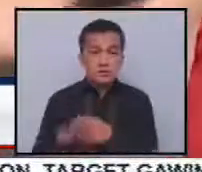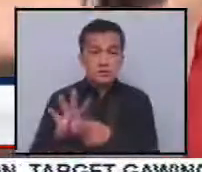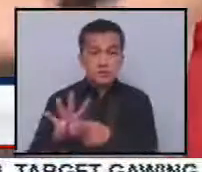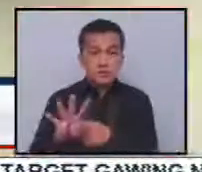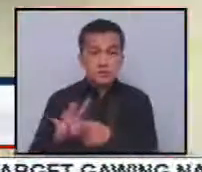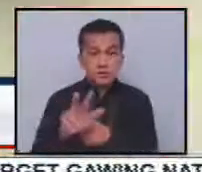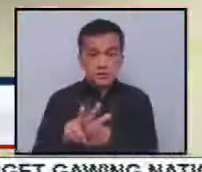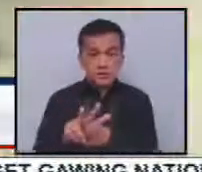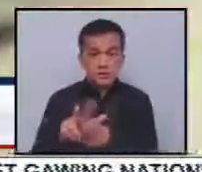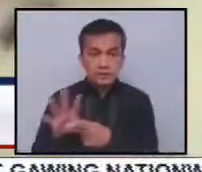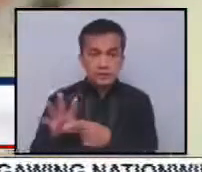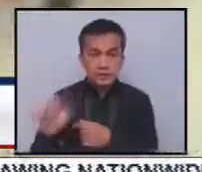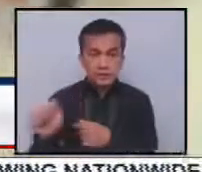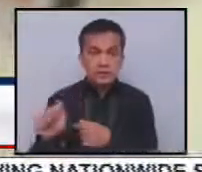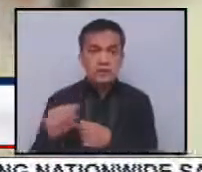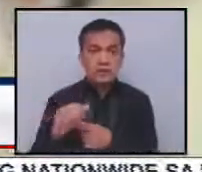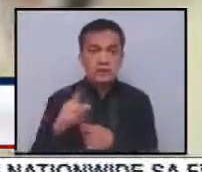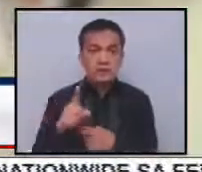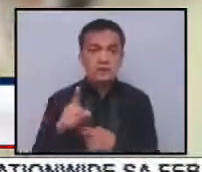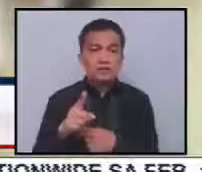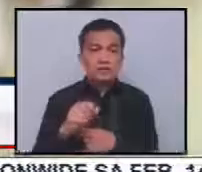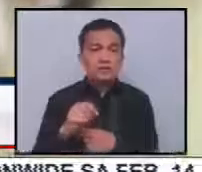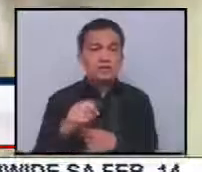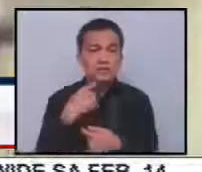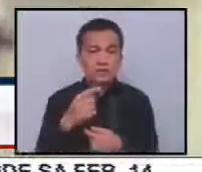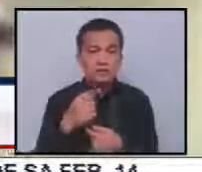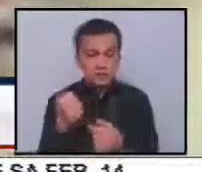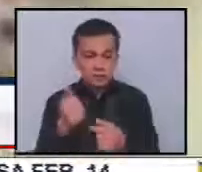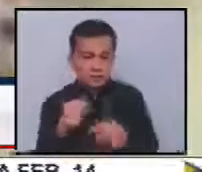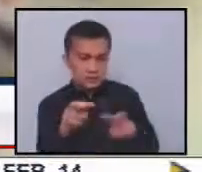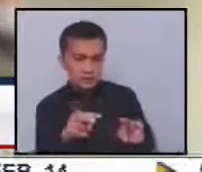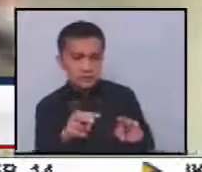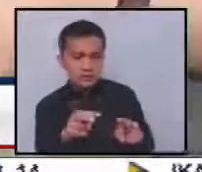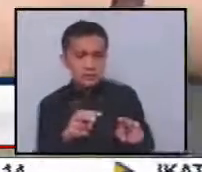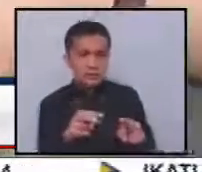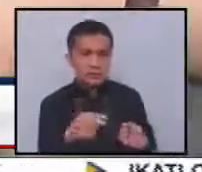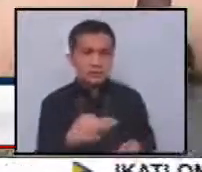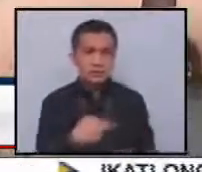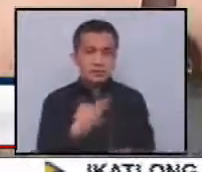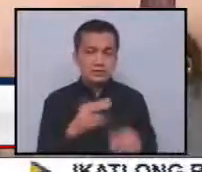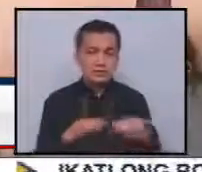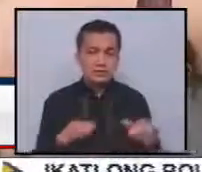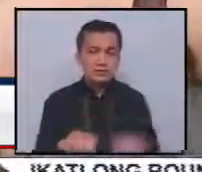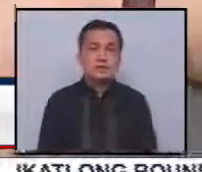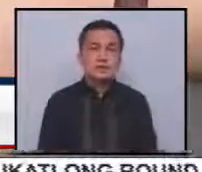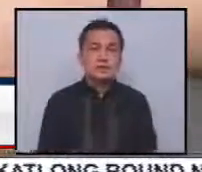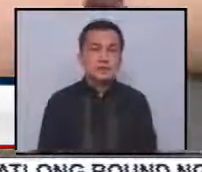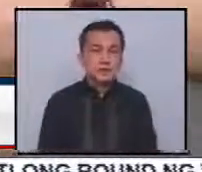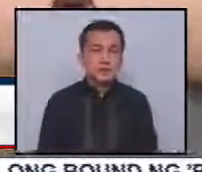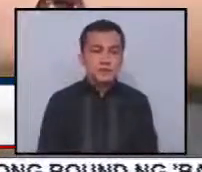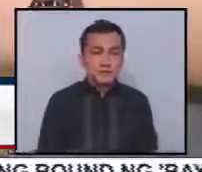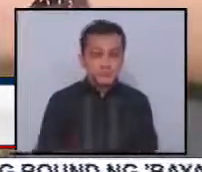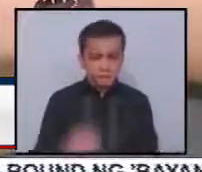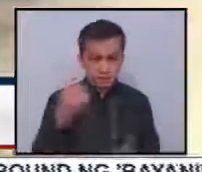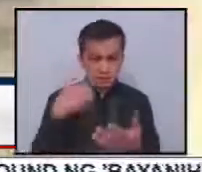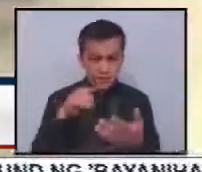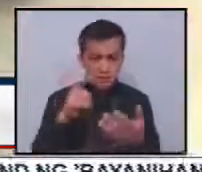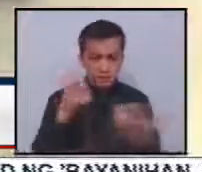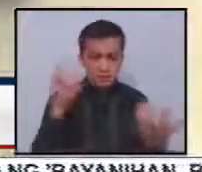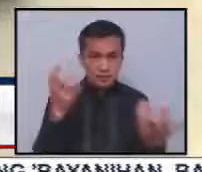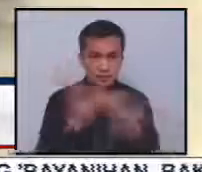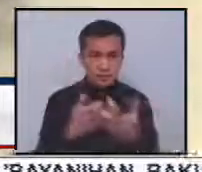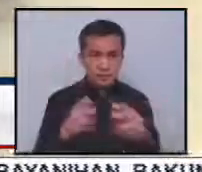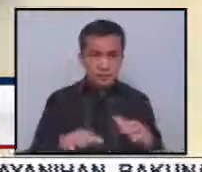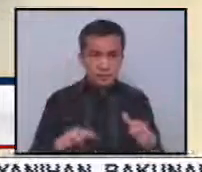ay ang magiging reaksyon ng mga bata sa bakuna. Gayunman, tiniyak po ng NVOC na angkop para sa mga bata ang